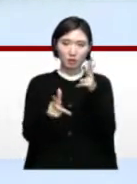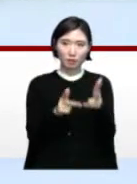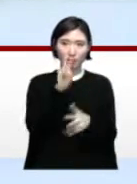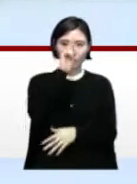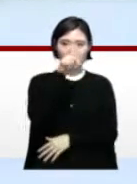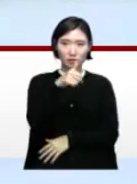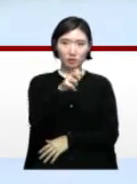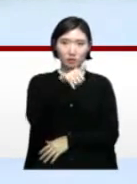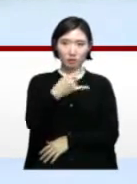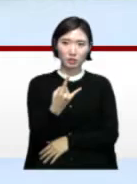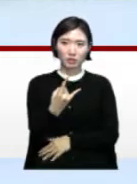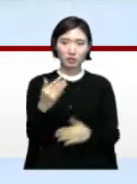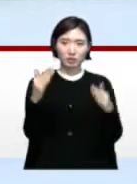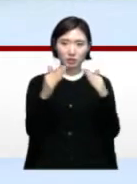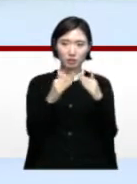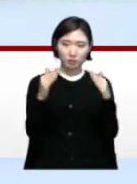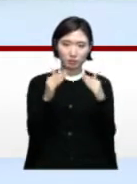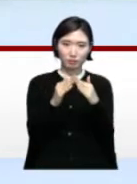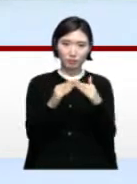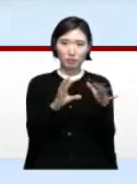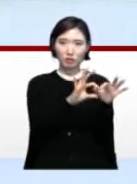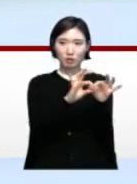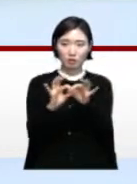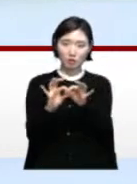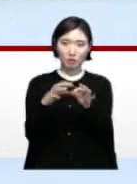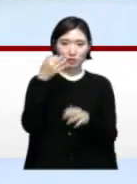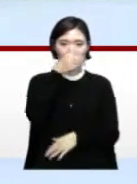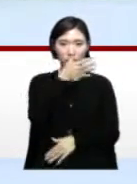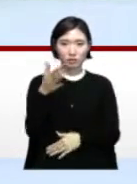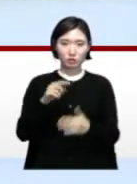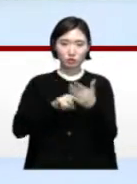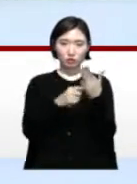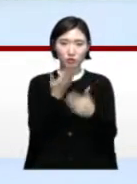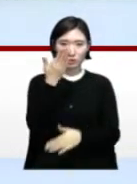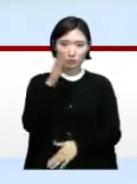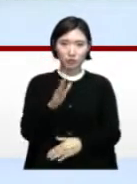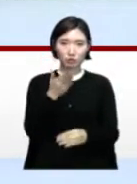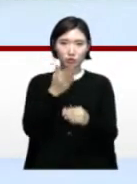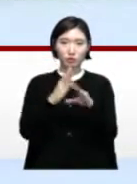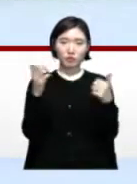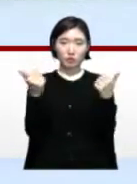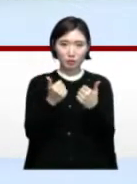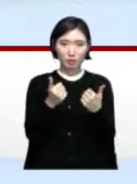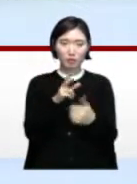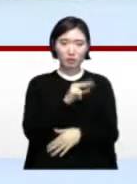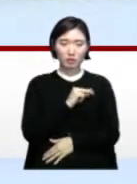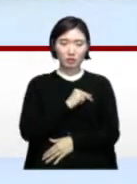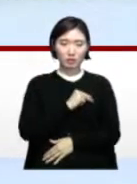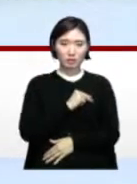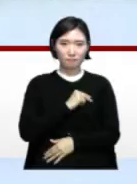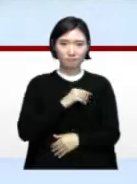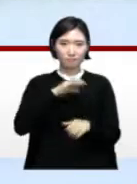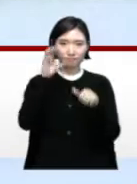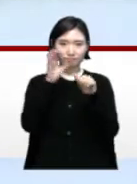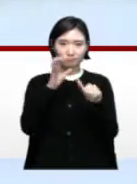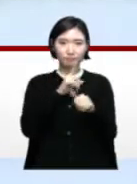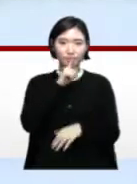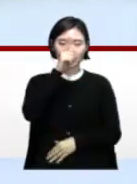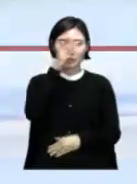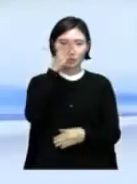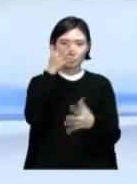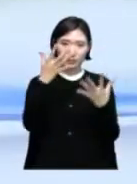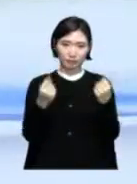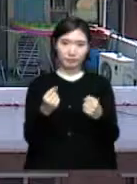박정희 가옥을 연계한 전시관 건립을 추진하고 있지만 중구의회 구정질문에선 의원들의 질타가 이어졌습니다.